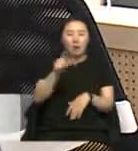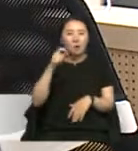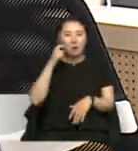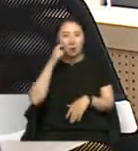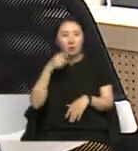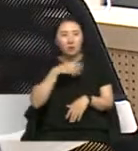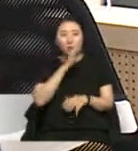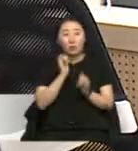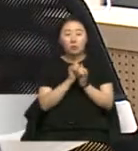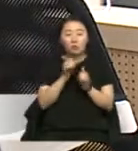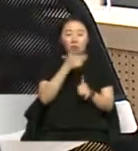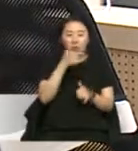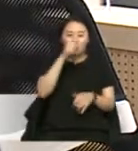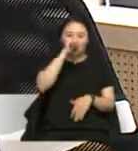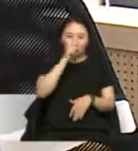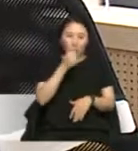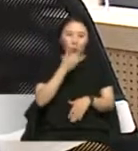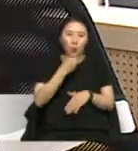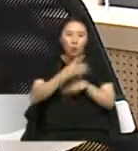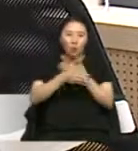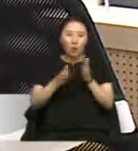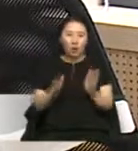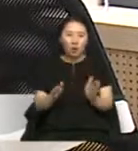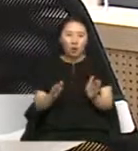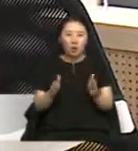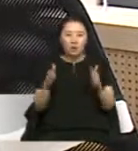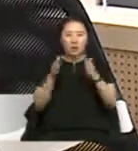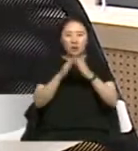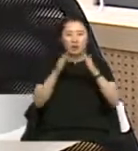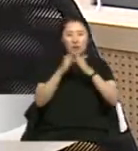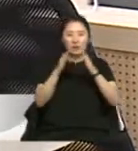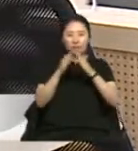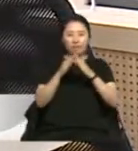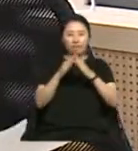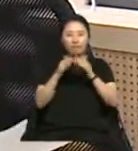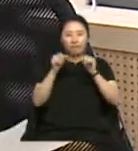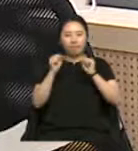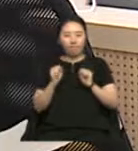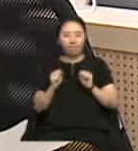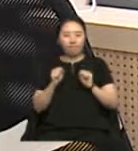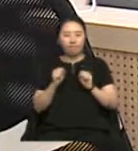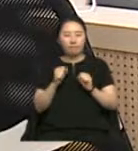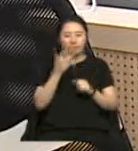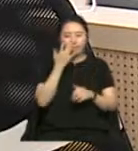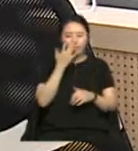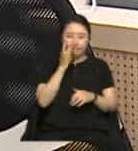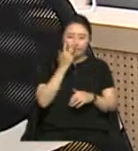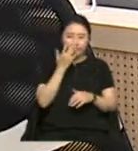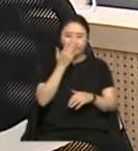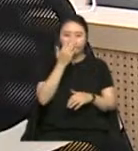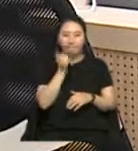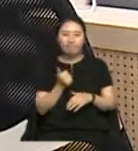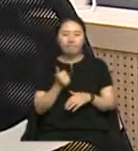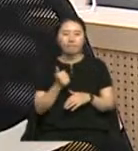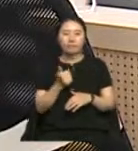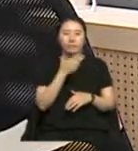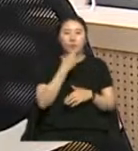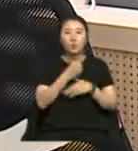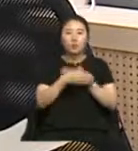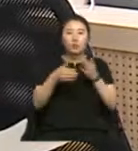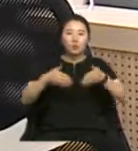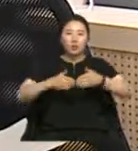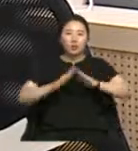진짜 천국이죠. 복지관이. 뭐 집에서 누가 그렇게 뭐 받들어줘요. 자식들이. 이런 복지관이 생겼으니까